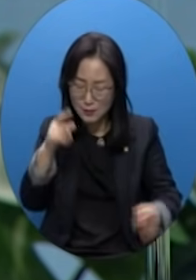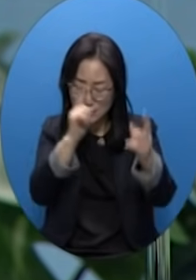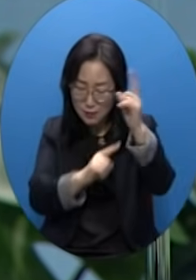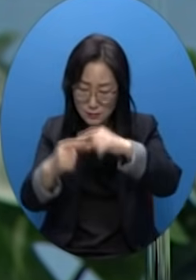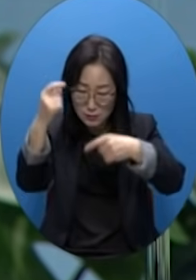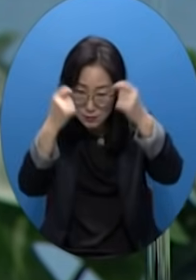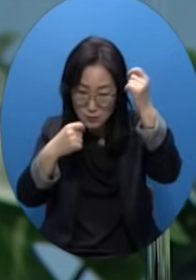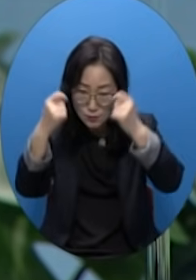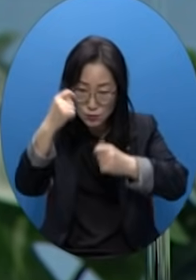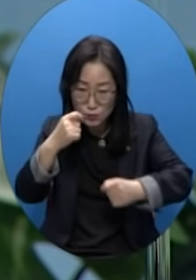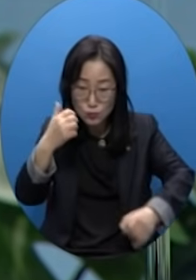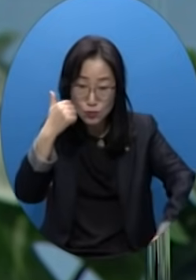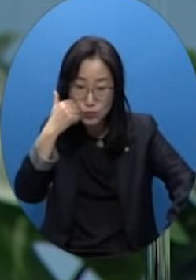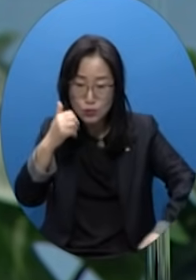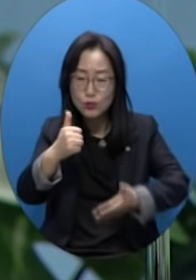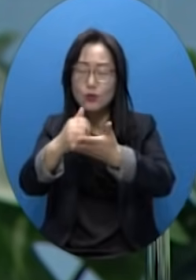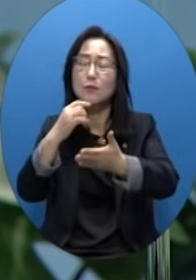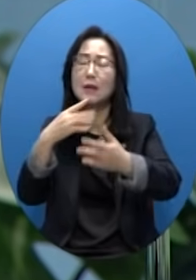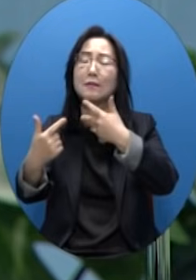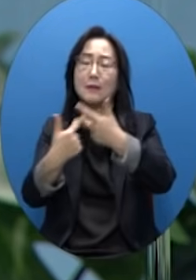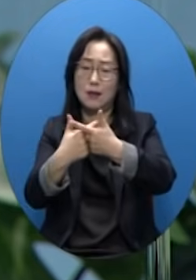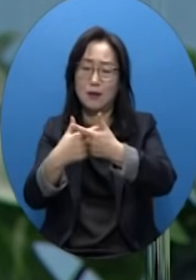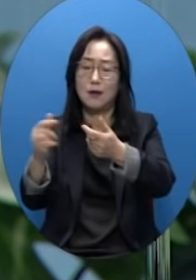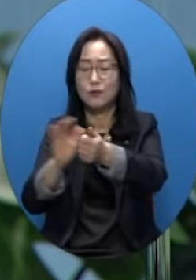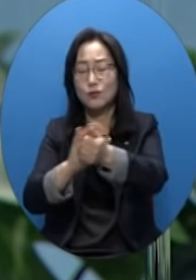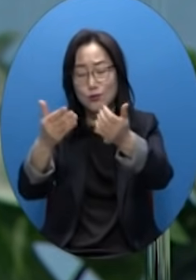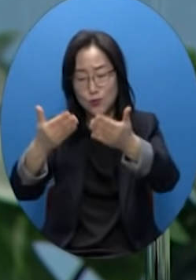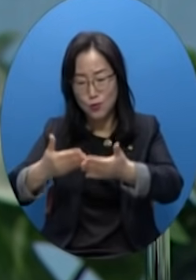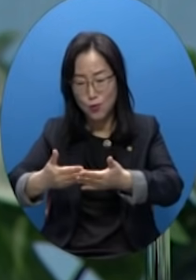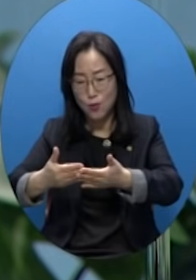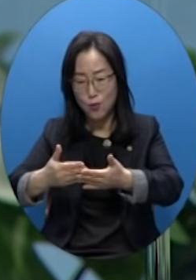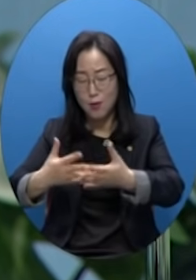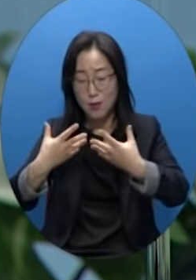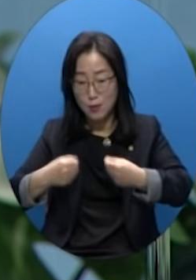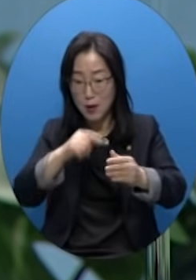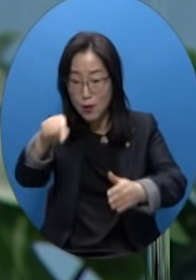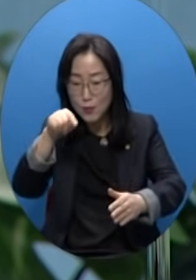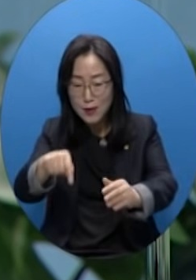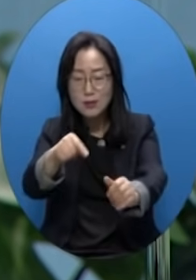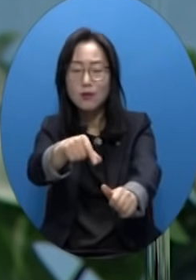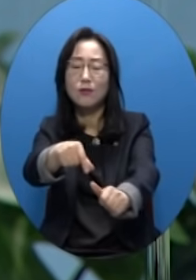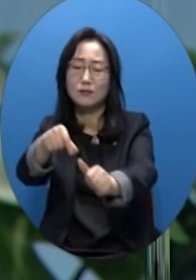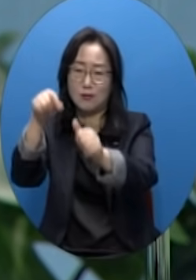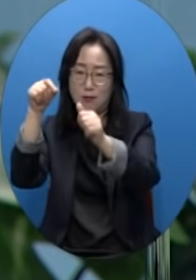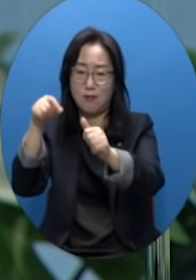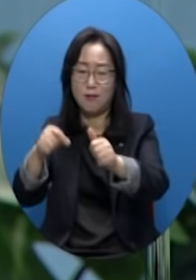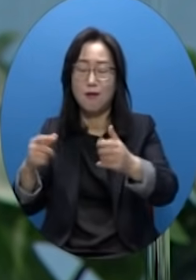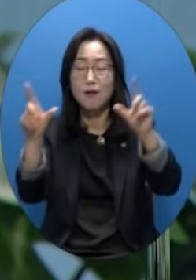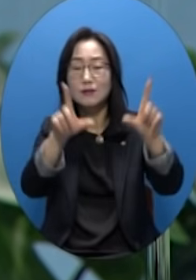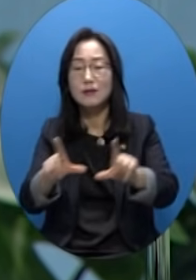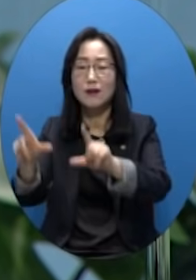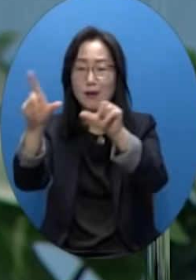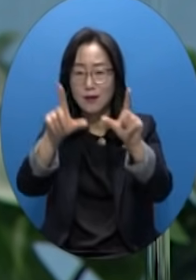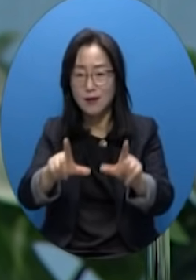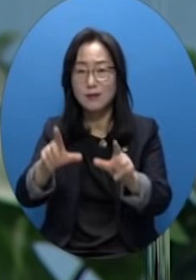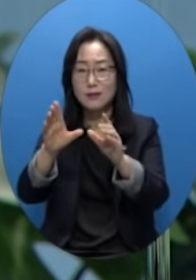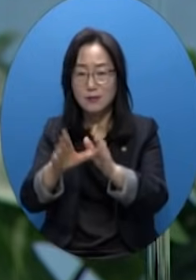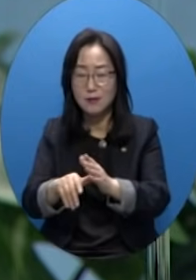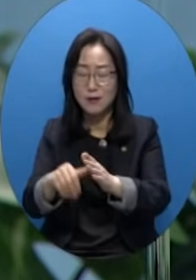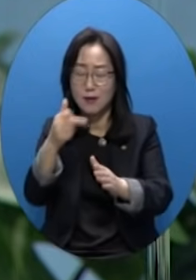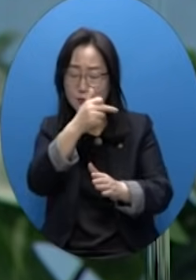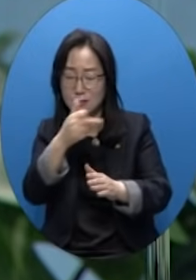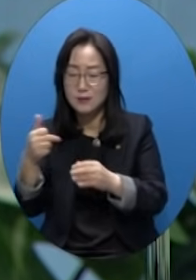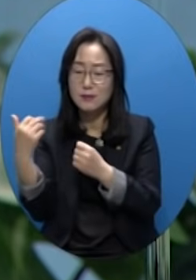법을 주 일 많이 하시고 위로하시고 우리 차면서 건져 주시고 우리의 삶에 큰